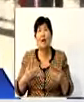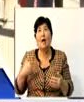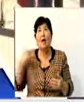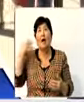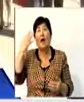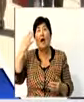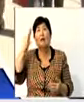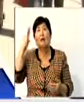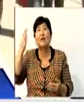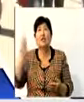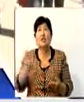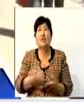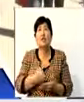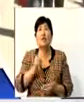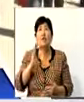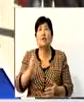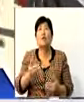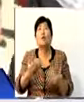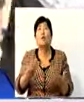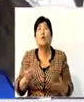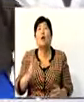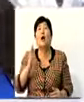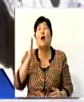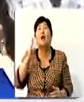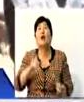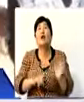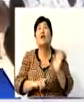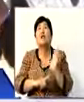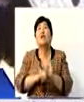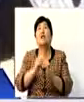Армандаған армандарына жете берсін. Алдағы келе жатқан